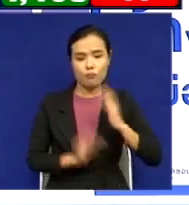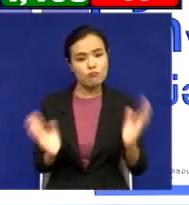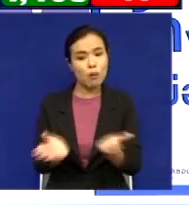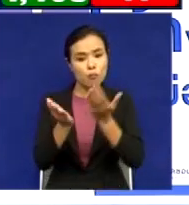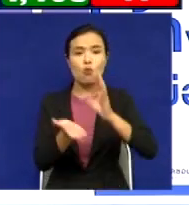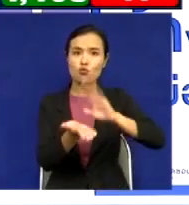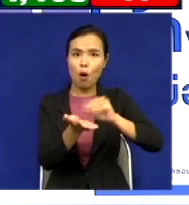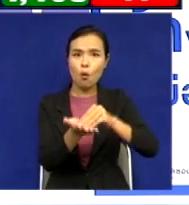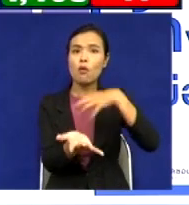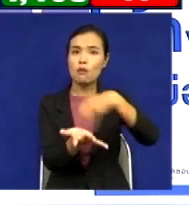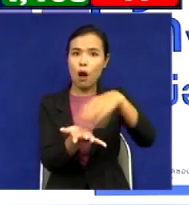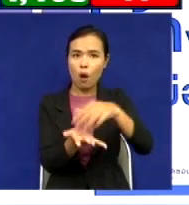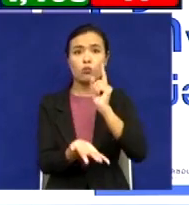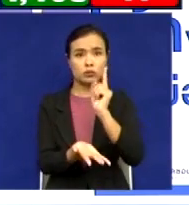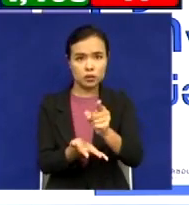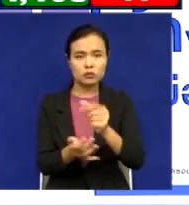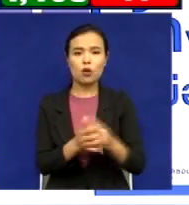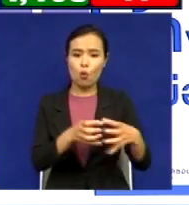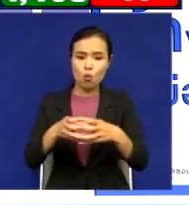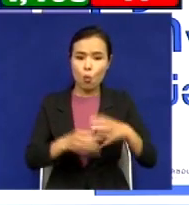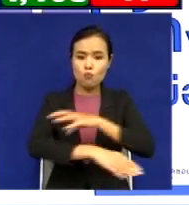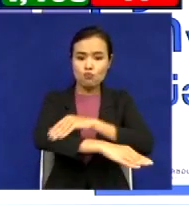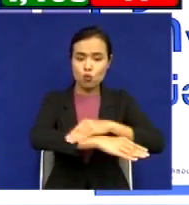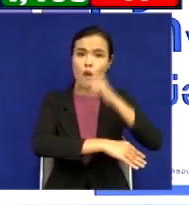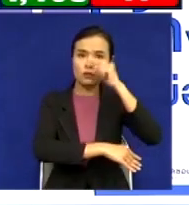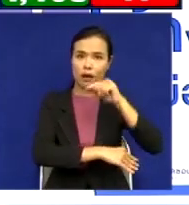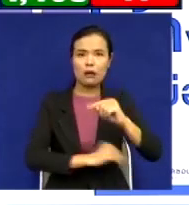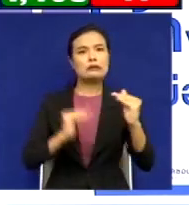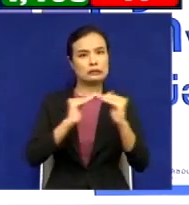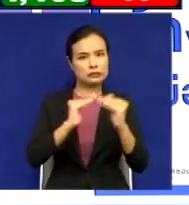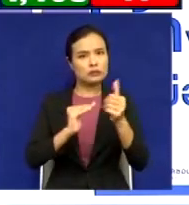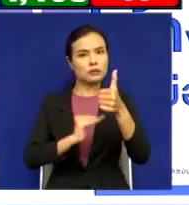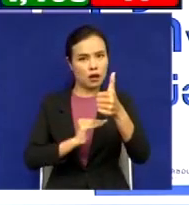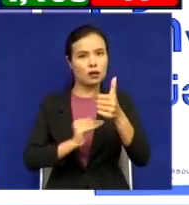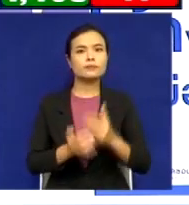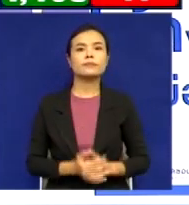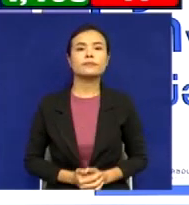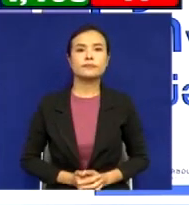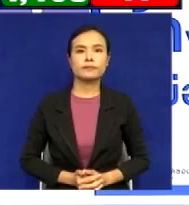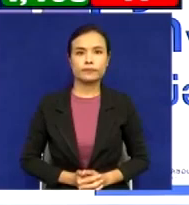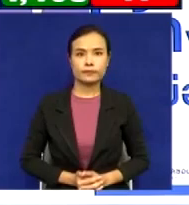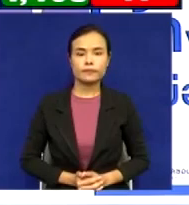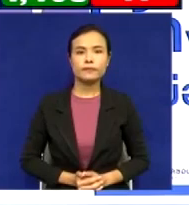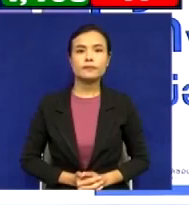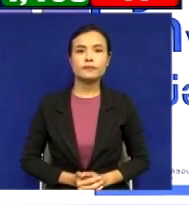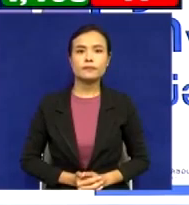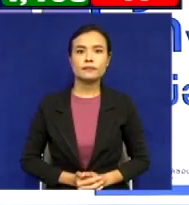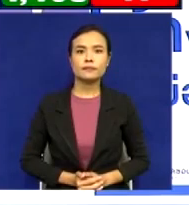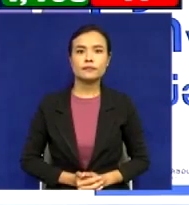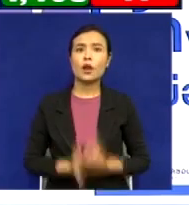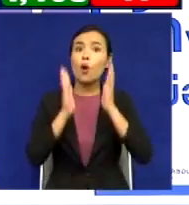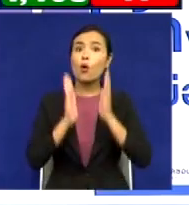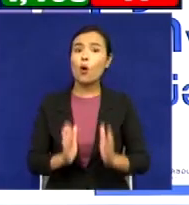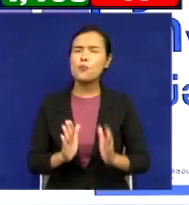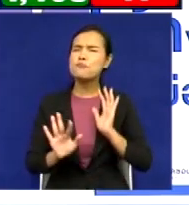ข้อมูลตามข้อเท็จจริงเพื่อให้กลุ่มคนเหล่านี้ได้รับสิทธิ์กลับมานะครับโดยจำนวนแล้วมีประมาณสั